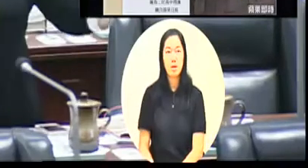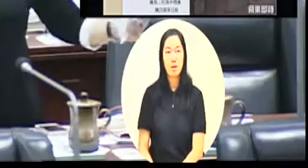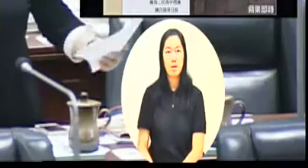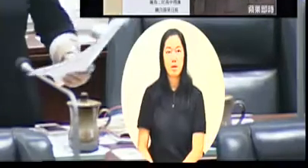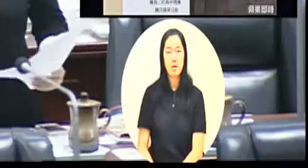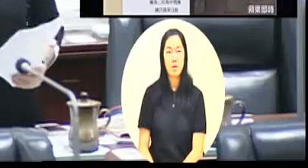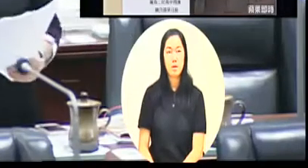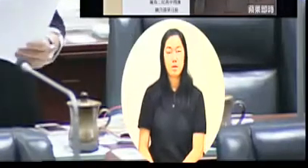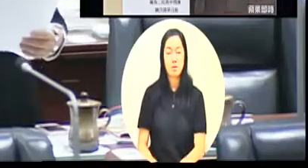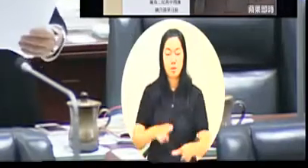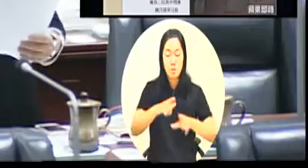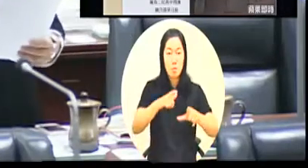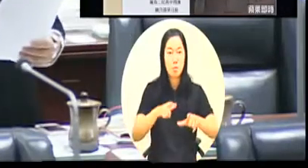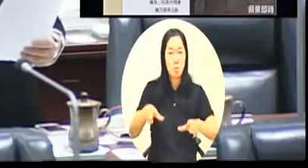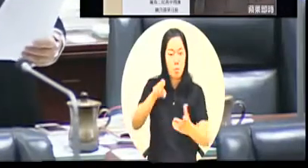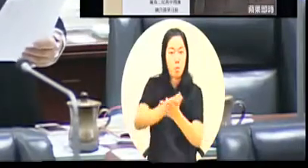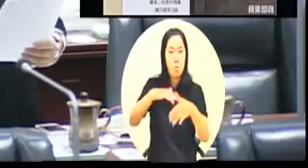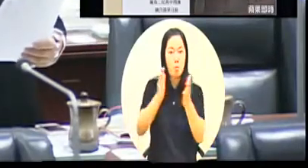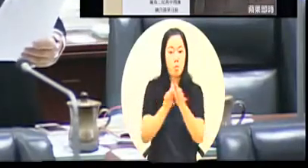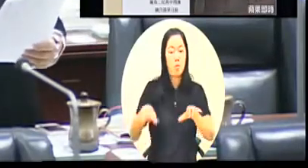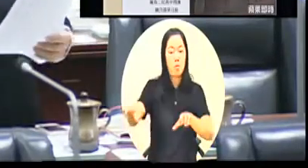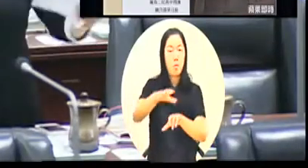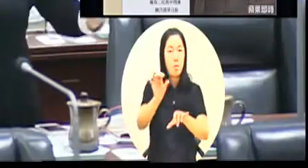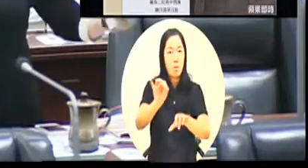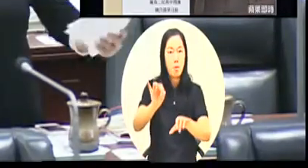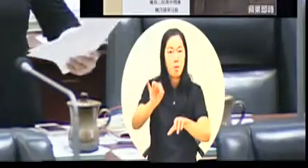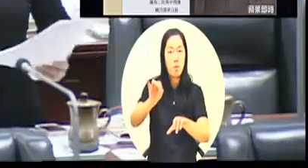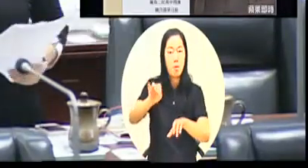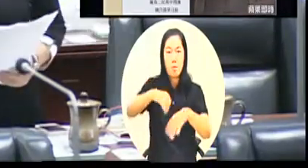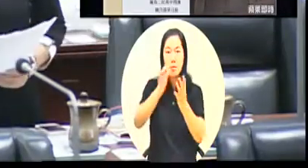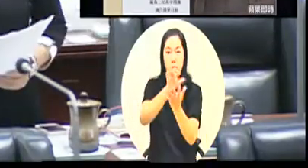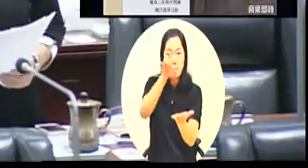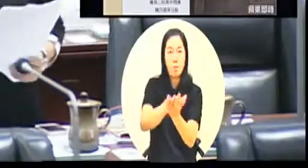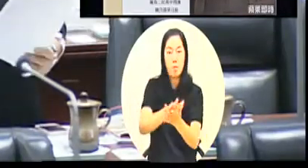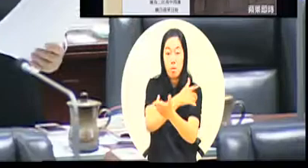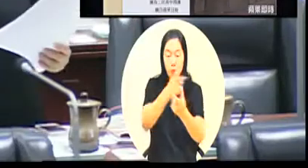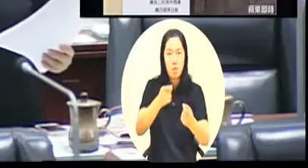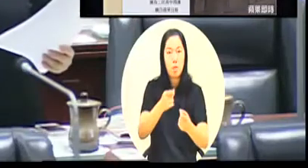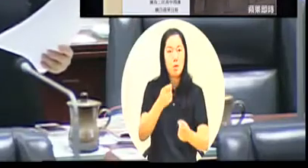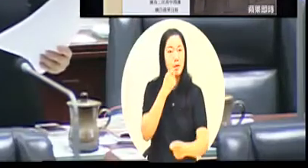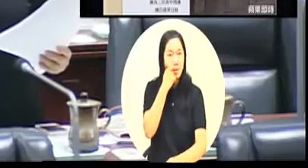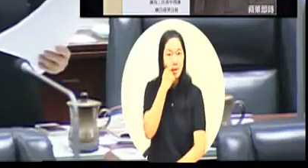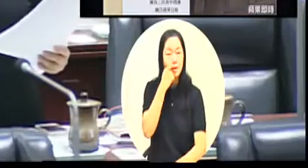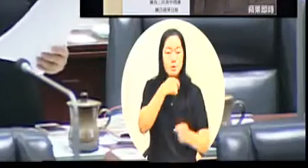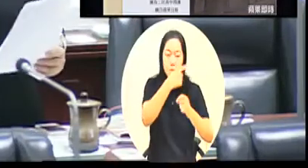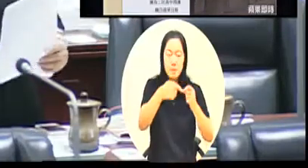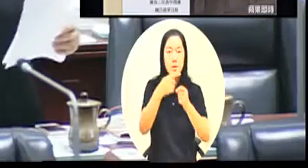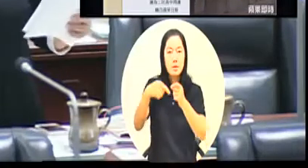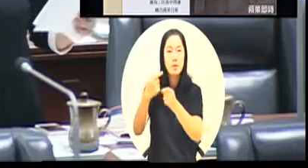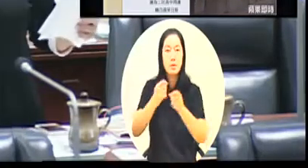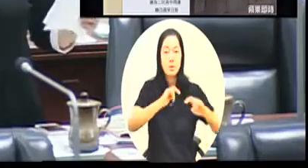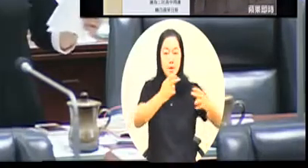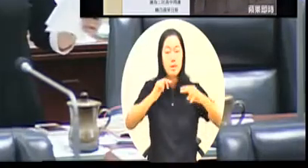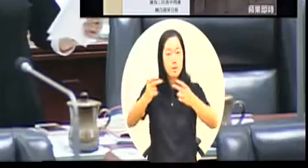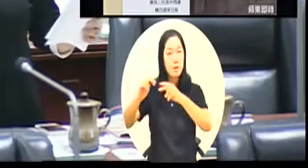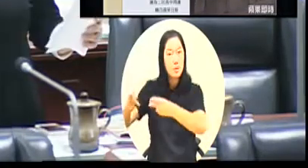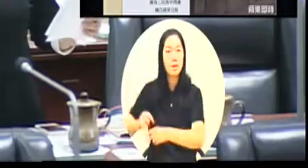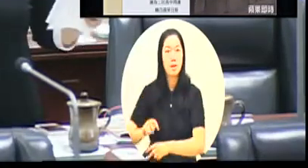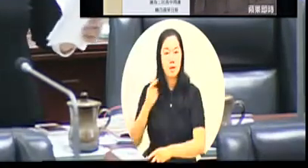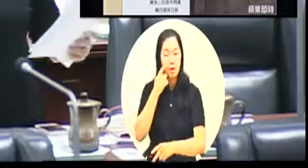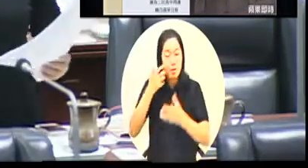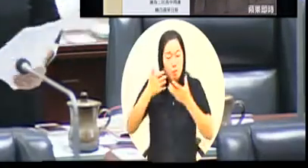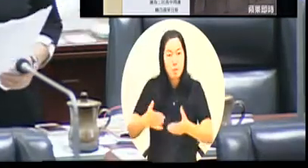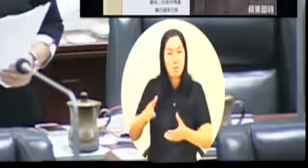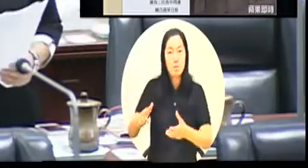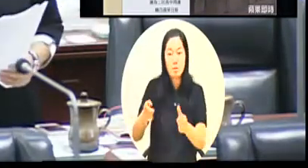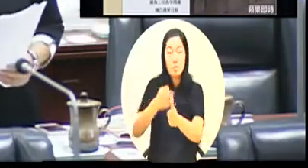把所有的公园一下子又一百处啊，你不可能一下子全部弄好，是不是逐年或者是一些重要的景点